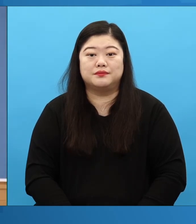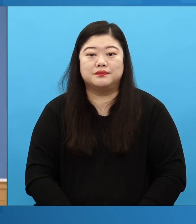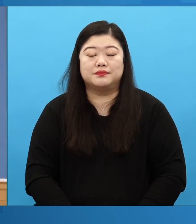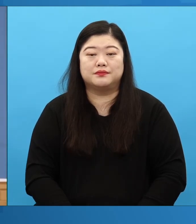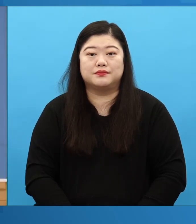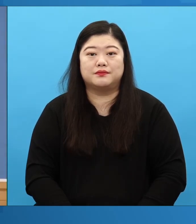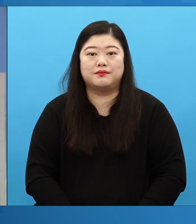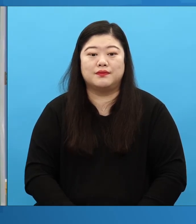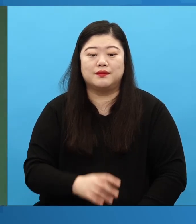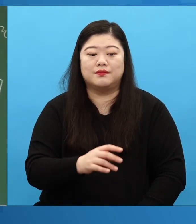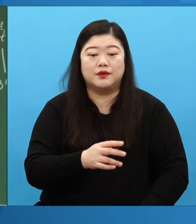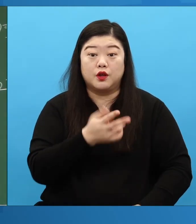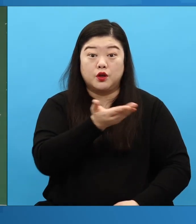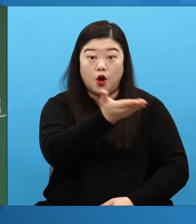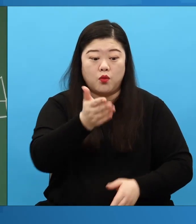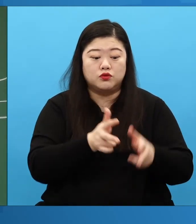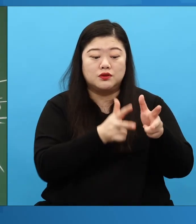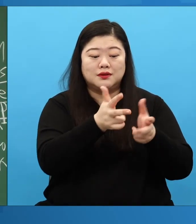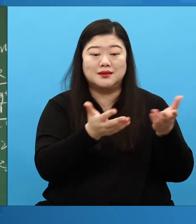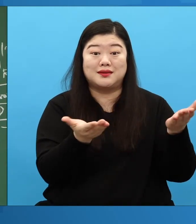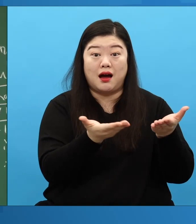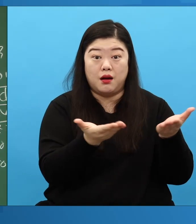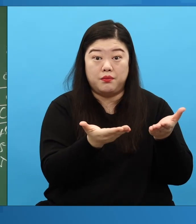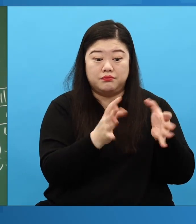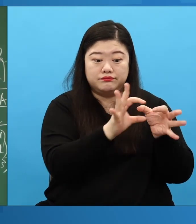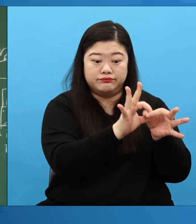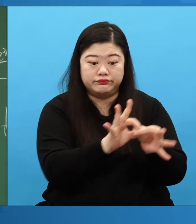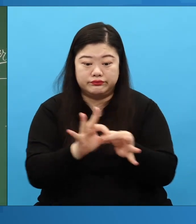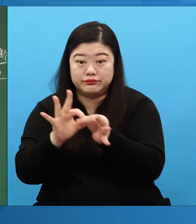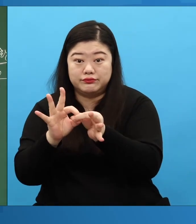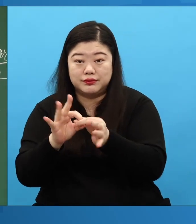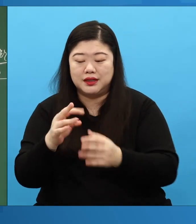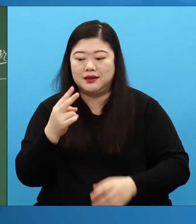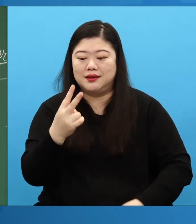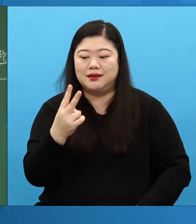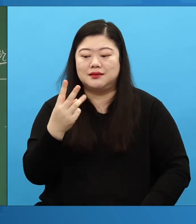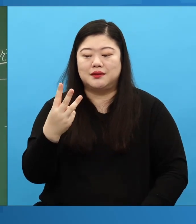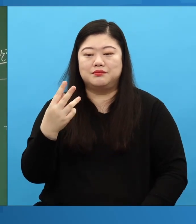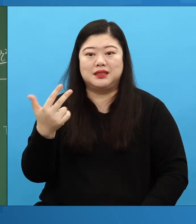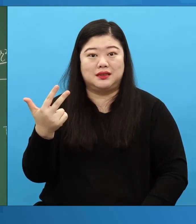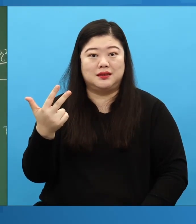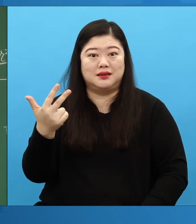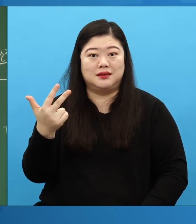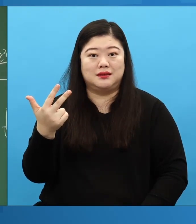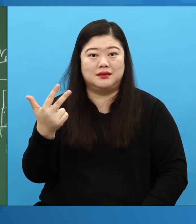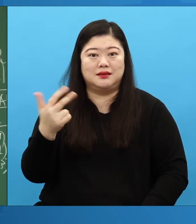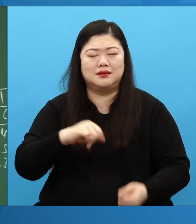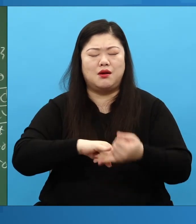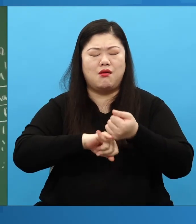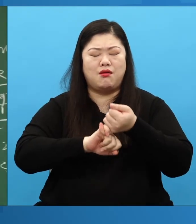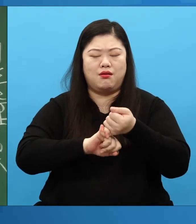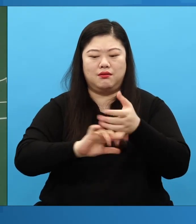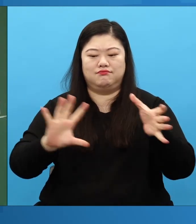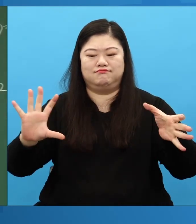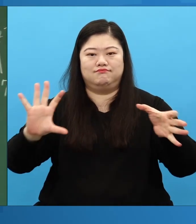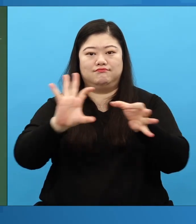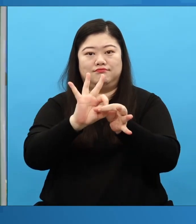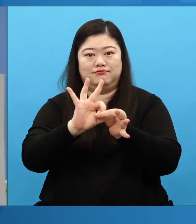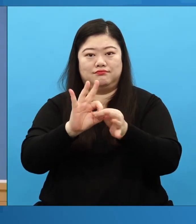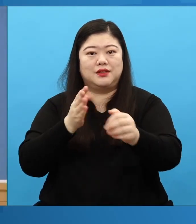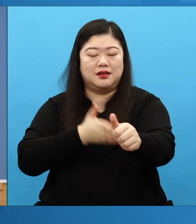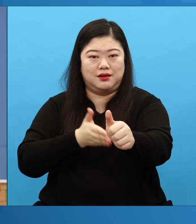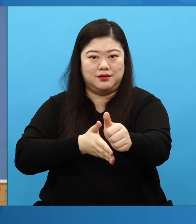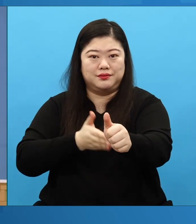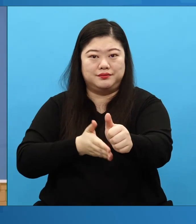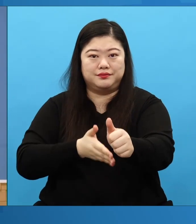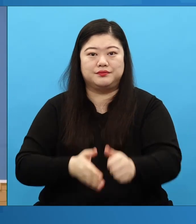이거하고 맞아져야 됩니다. It must align with 237. 그래서 뭐 어지간한 거는 지금 여러분 지금도 준비를 하고 이거하고 맞아야